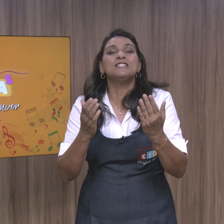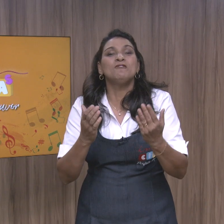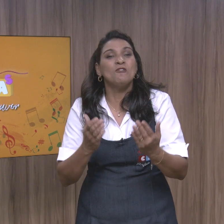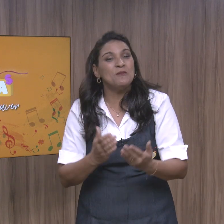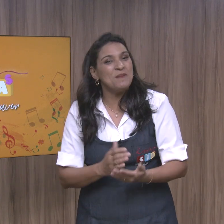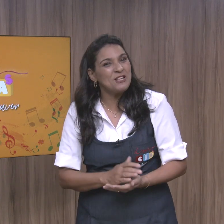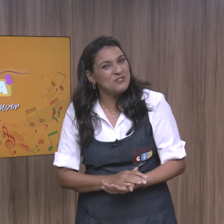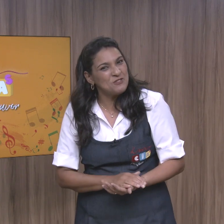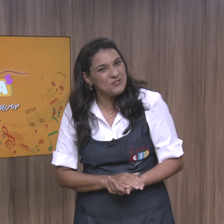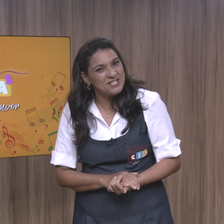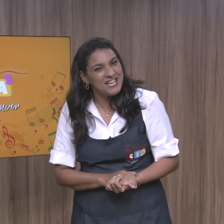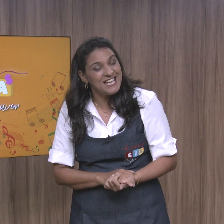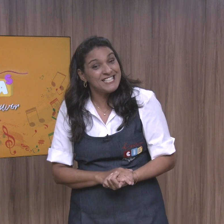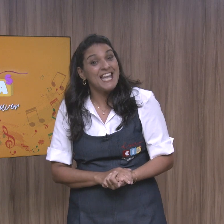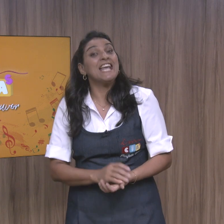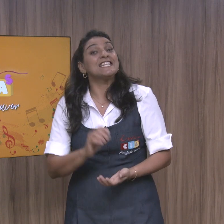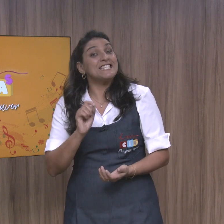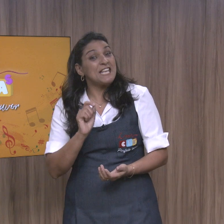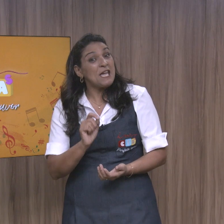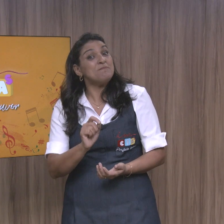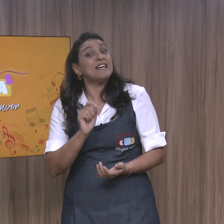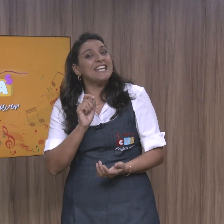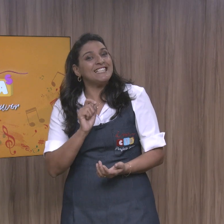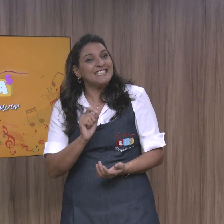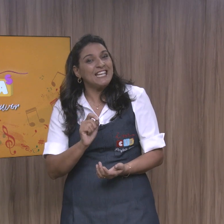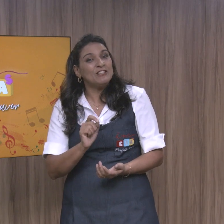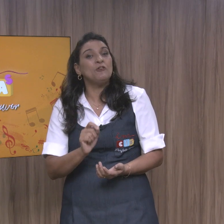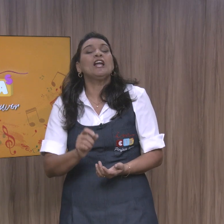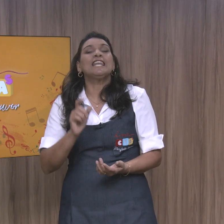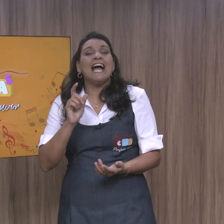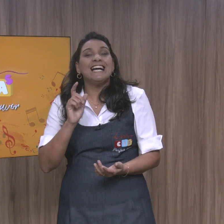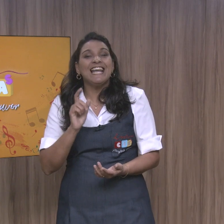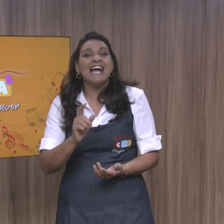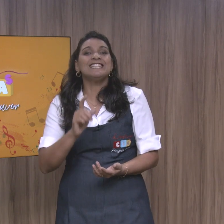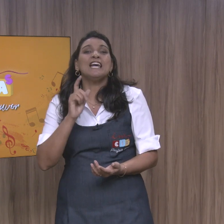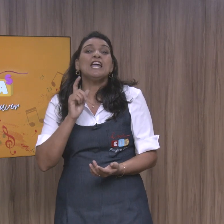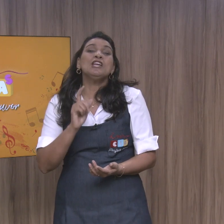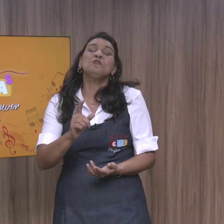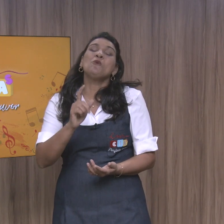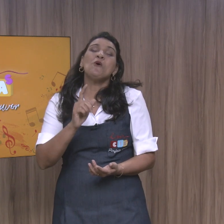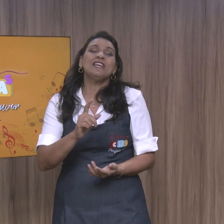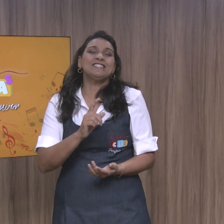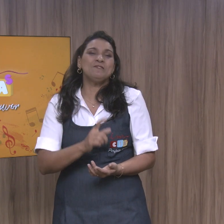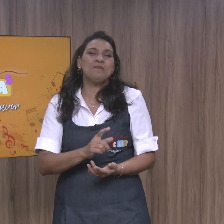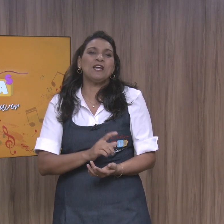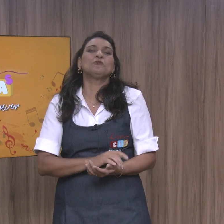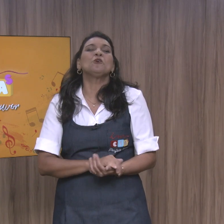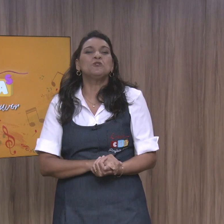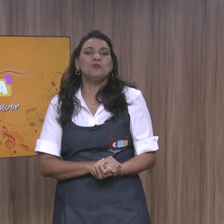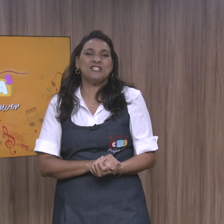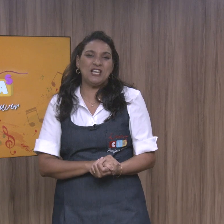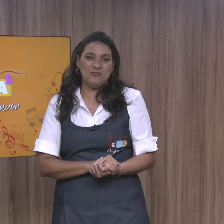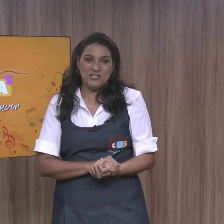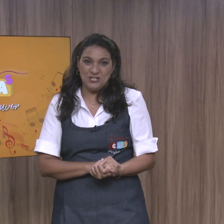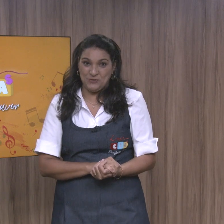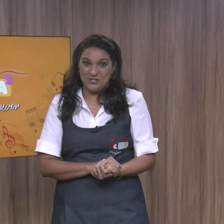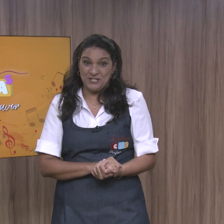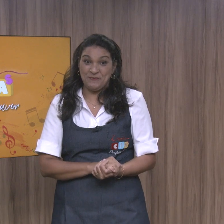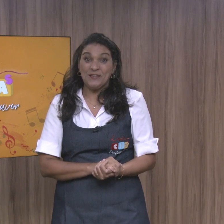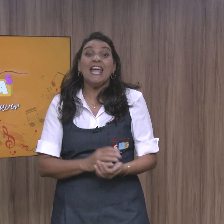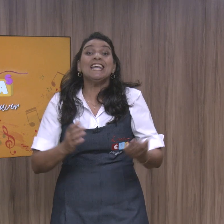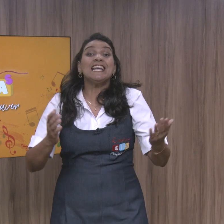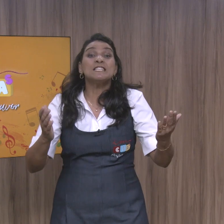le développement, votre développement, toujours en grandissant dans la grâce et dans la connaissance du Seigneur